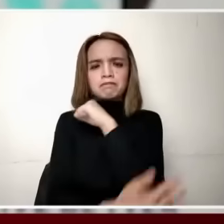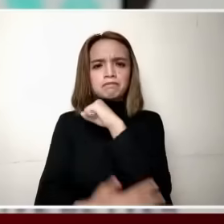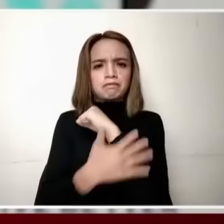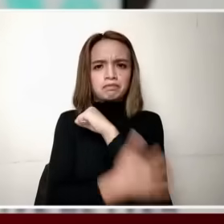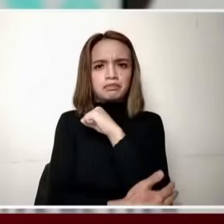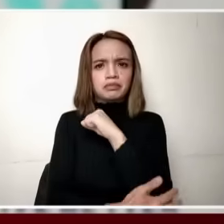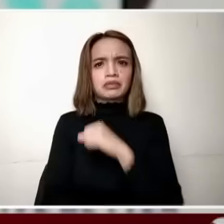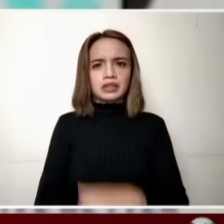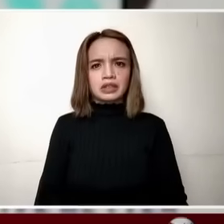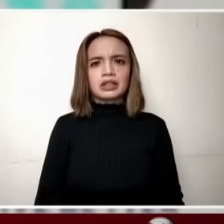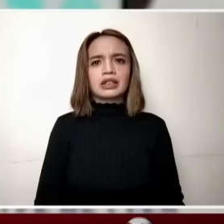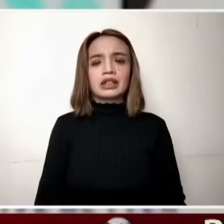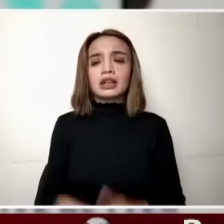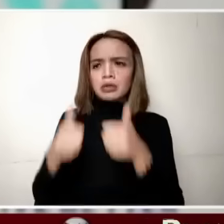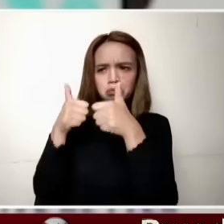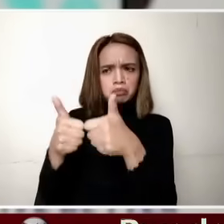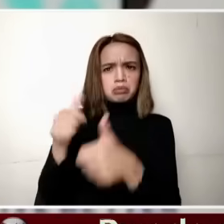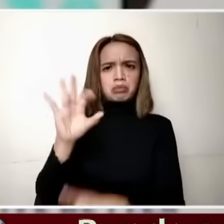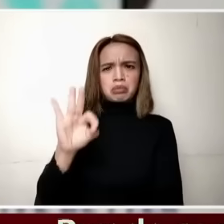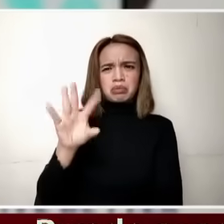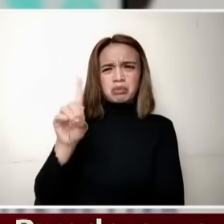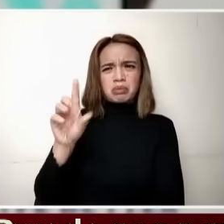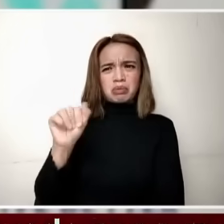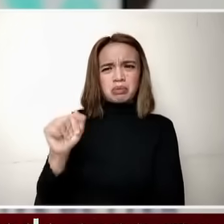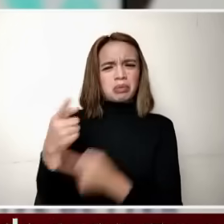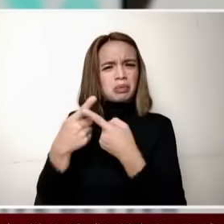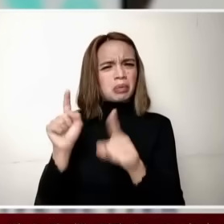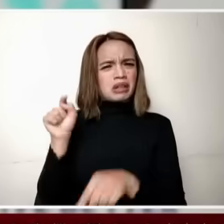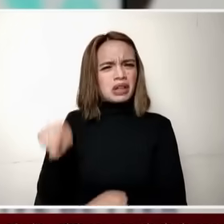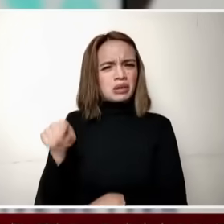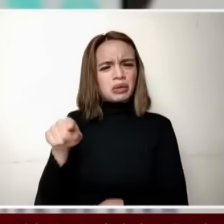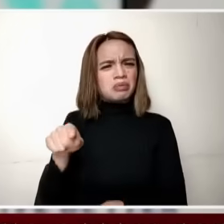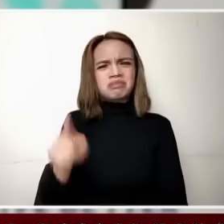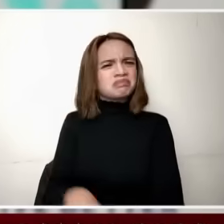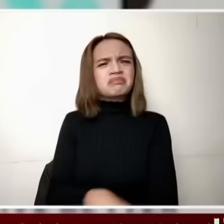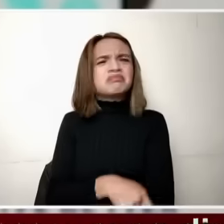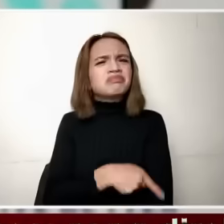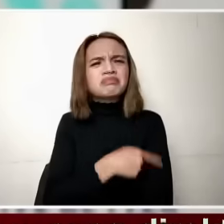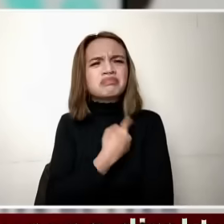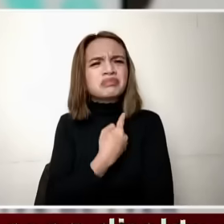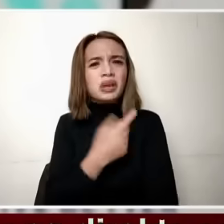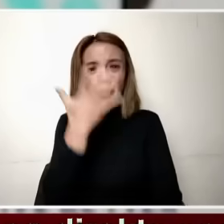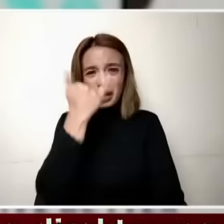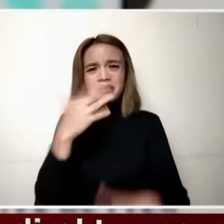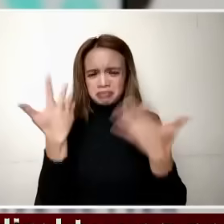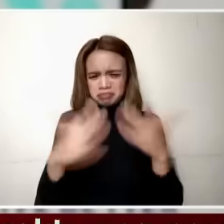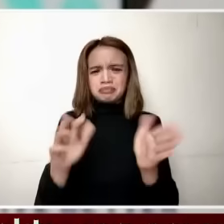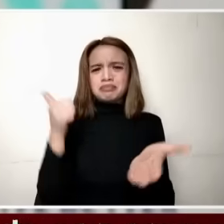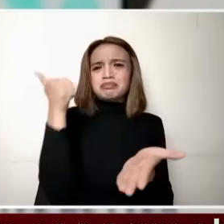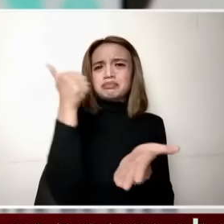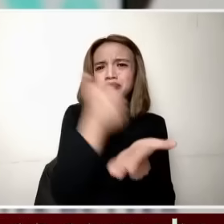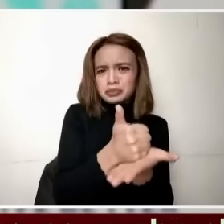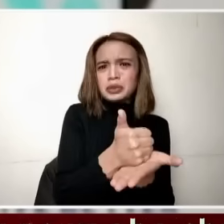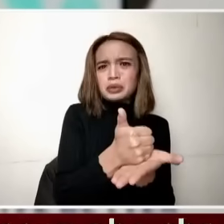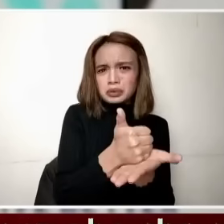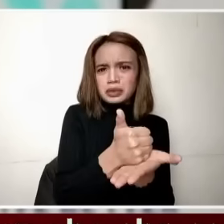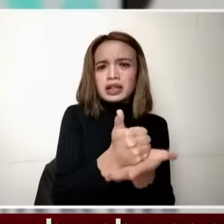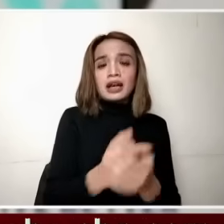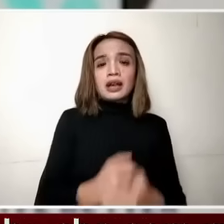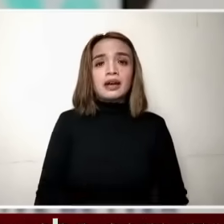FDA, pero sa tingin ko lang po, ito po ay hindi matagal dahil ito po ay aprobado na. Na-evaluate na to